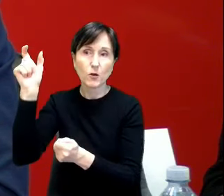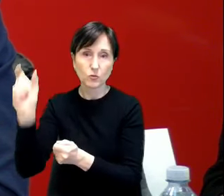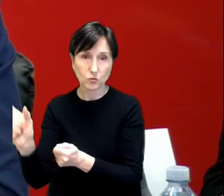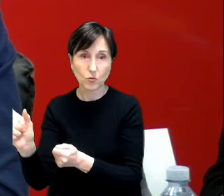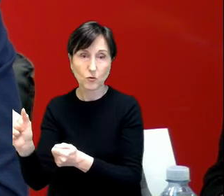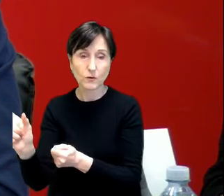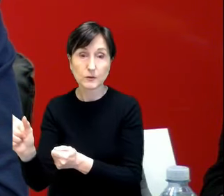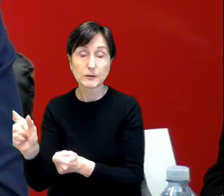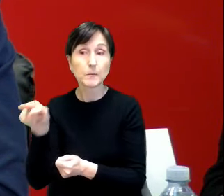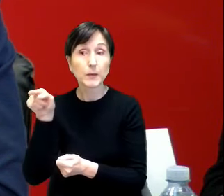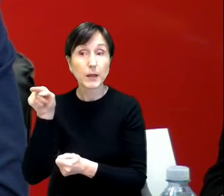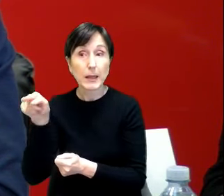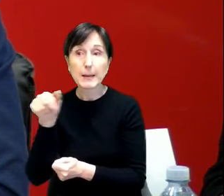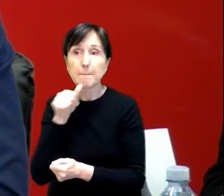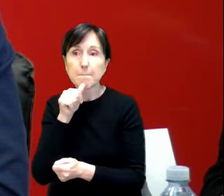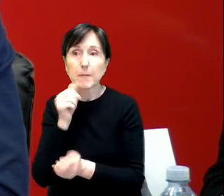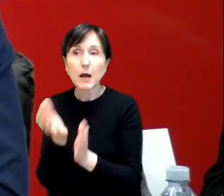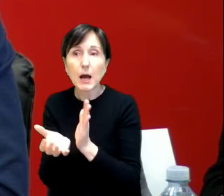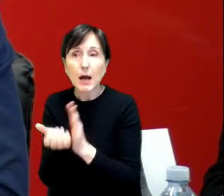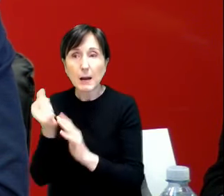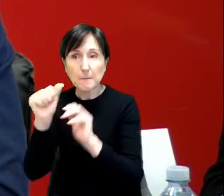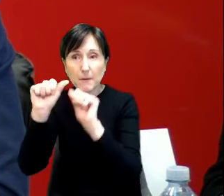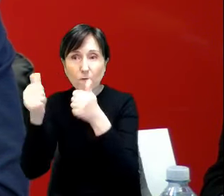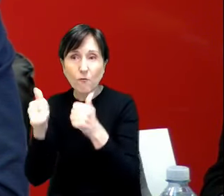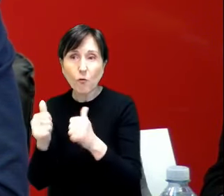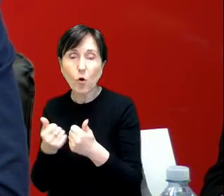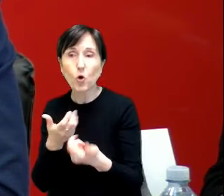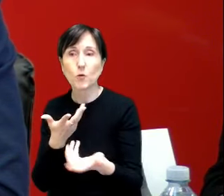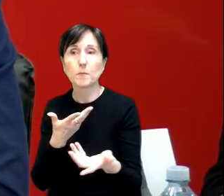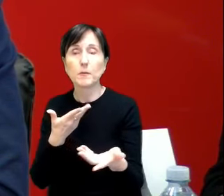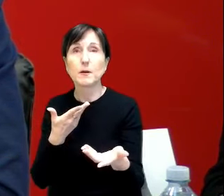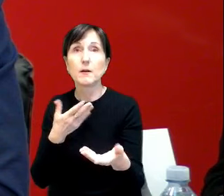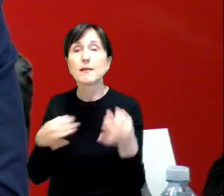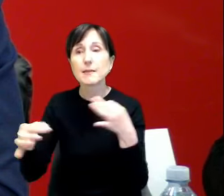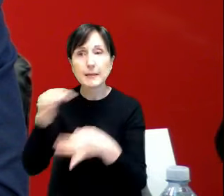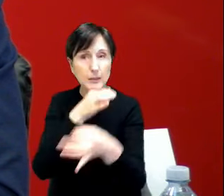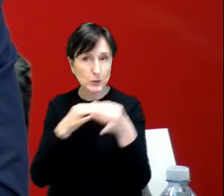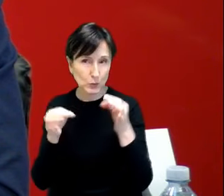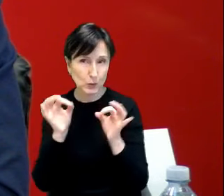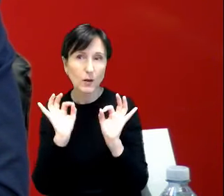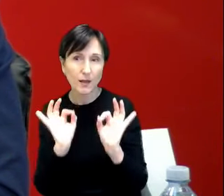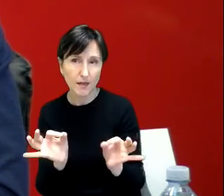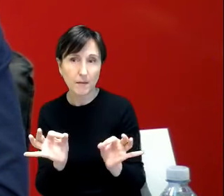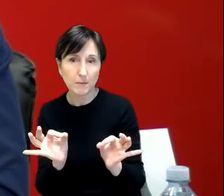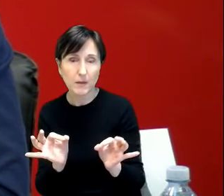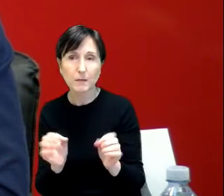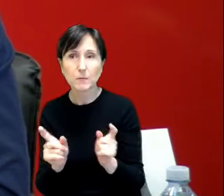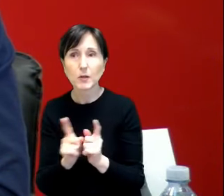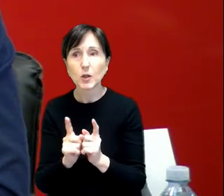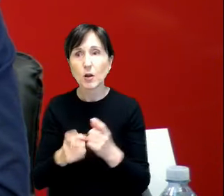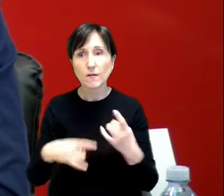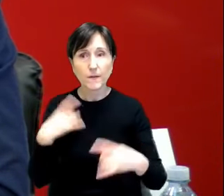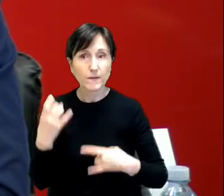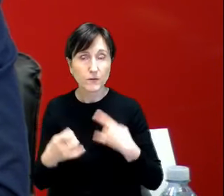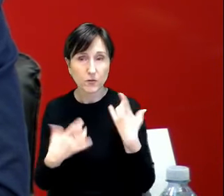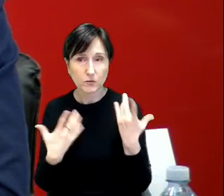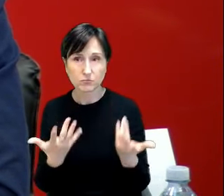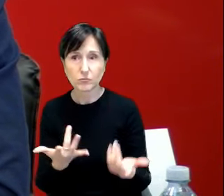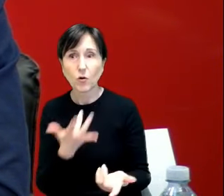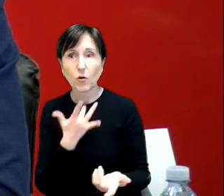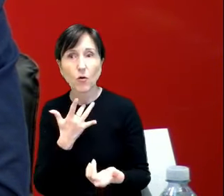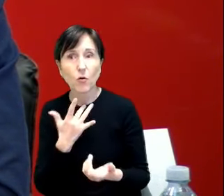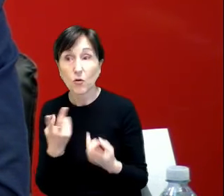jisai rastų geresnes formas labiau diskutuotų a nesikarščiuotų manau kad su kolektyvu